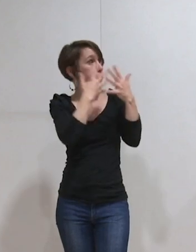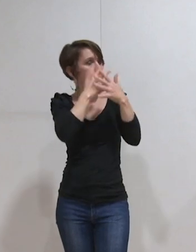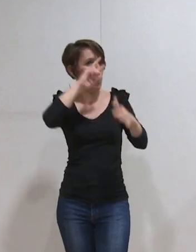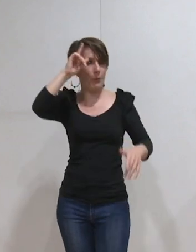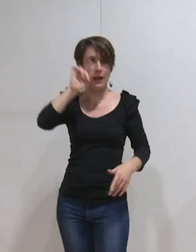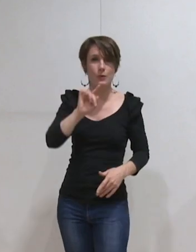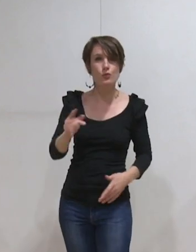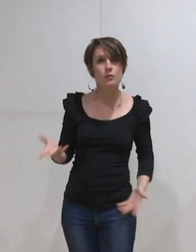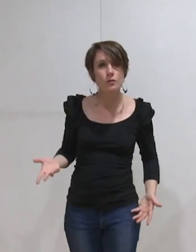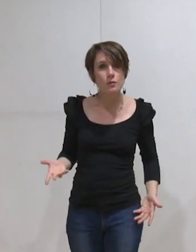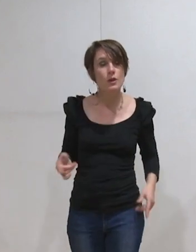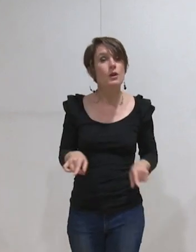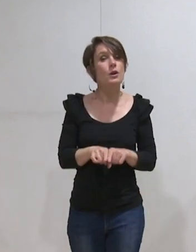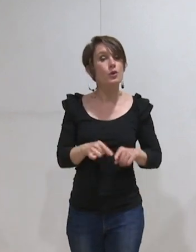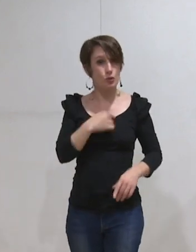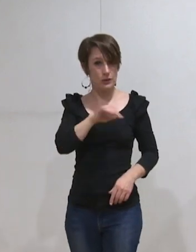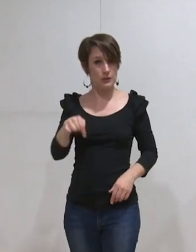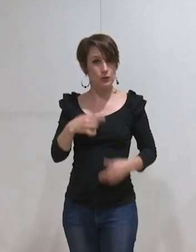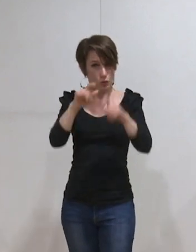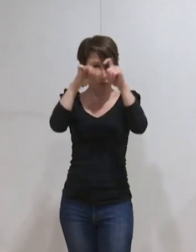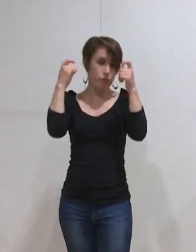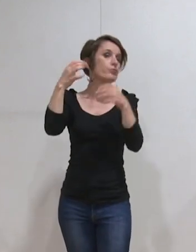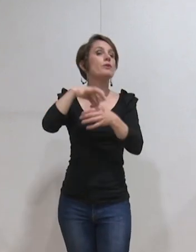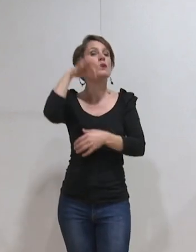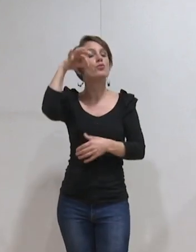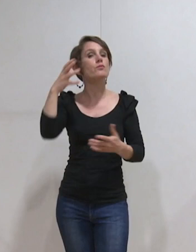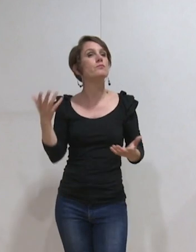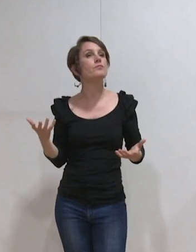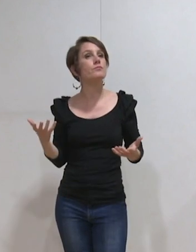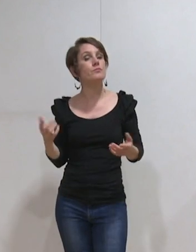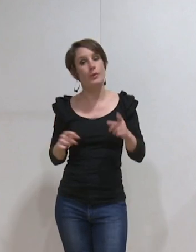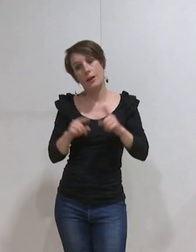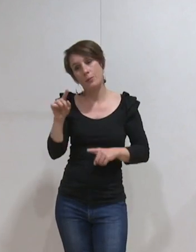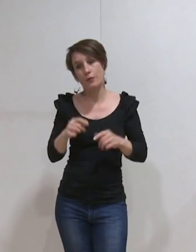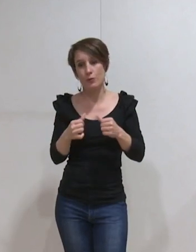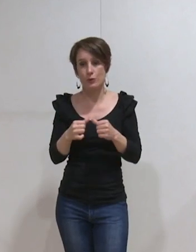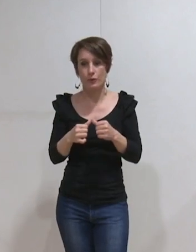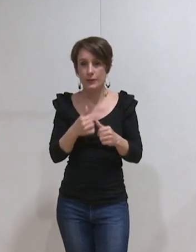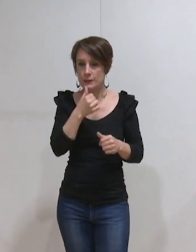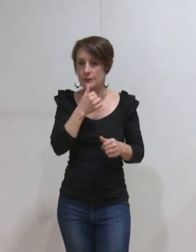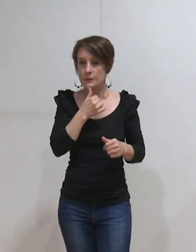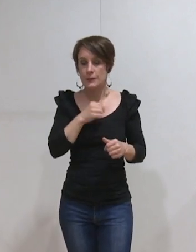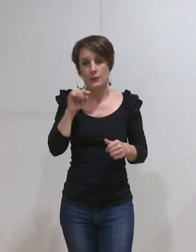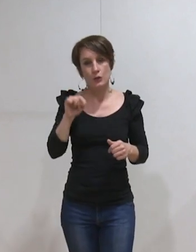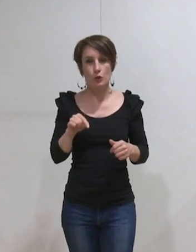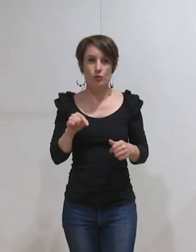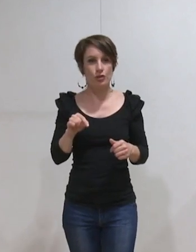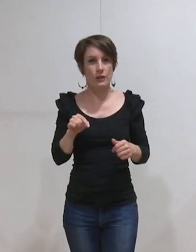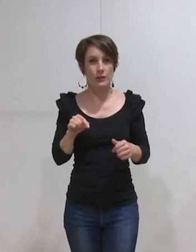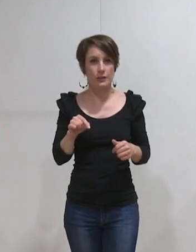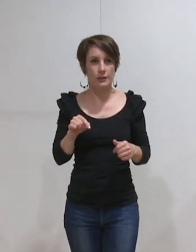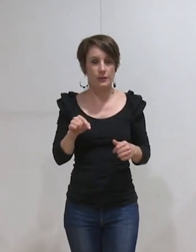oblige nous en tant qu'élu à mettre parfois dans notre poche effectivement nos